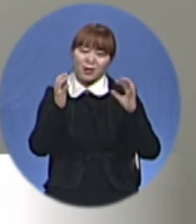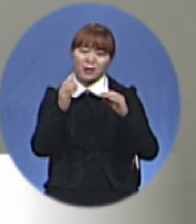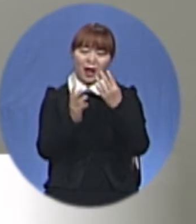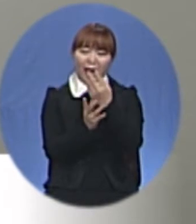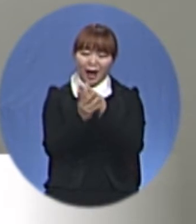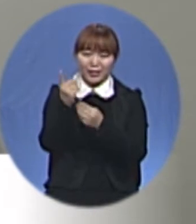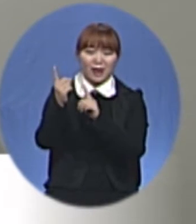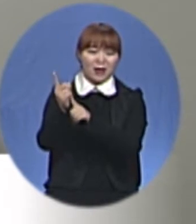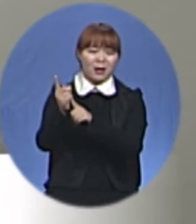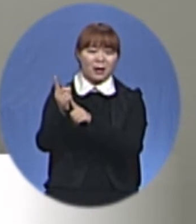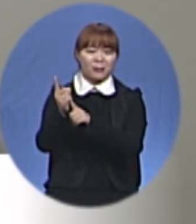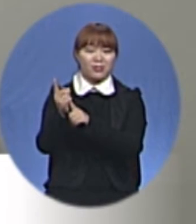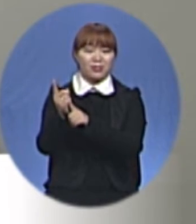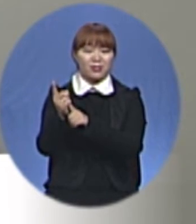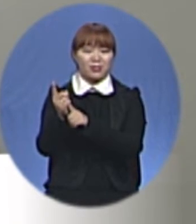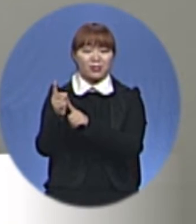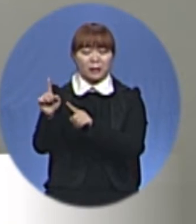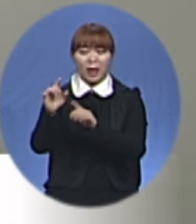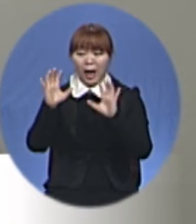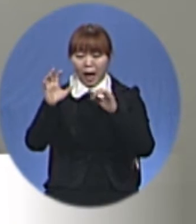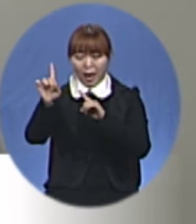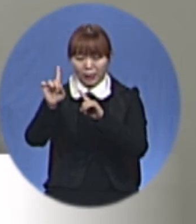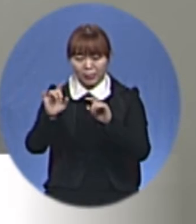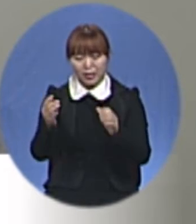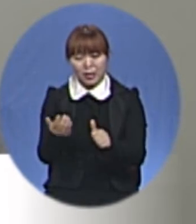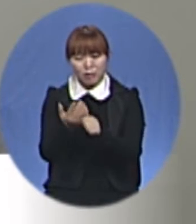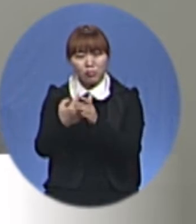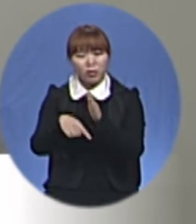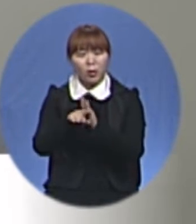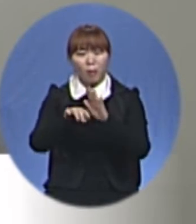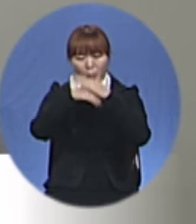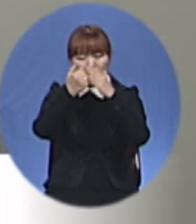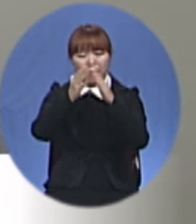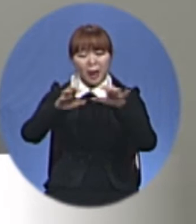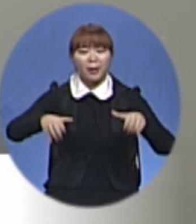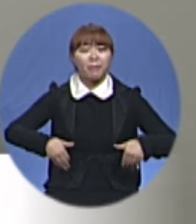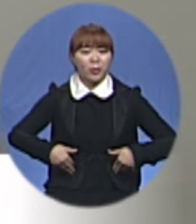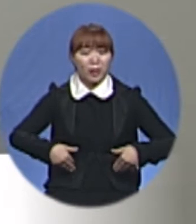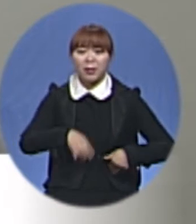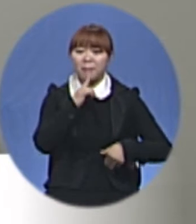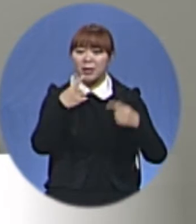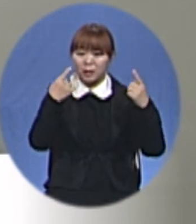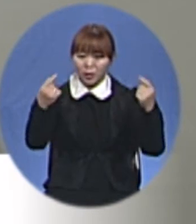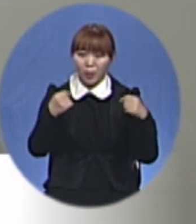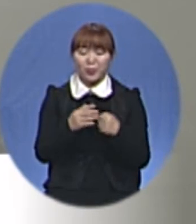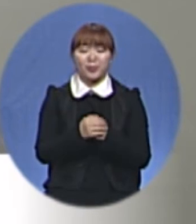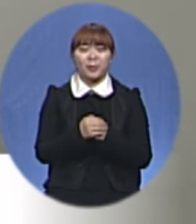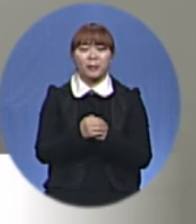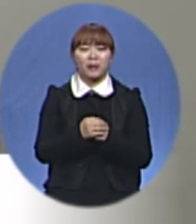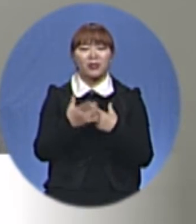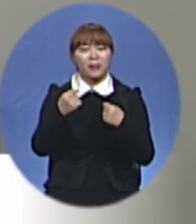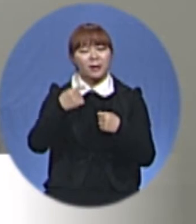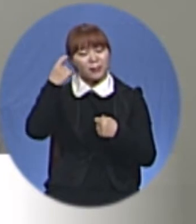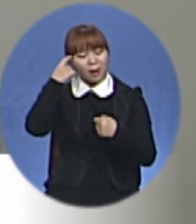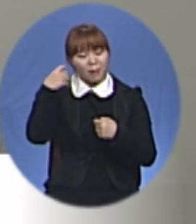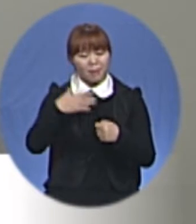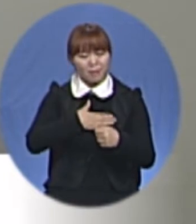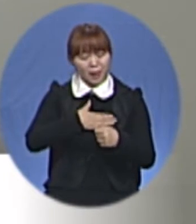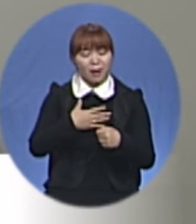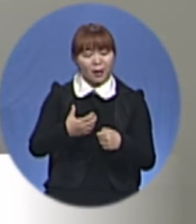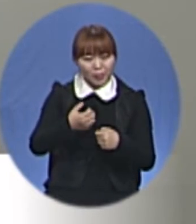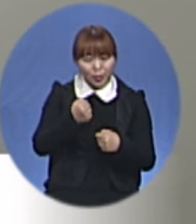아이들이 하나라는 거, 그래서 한 아이를 키우려면 온 마을이 필요하다고 했잖아요. 그래서 그런 마인드를